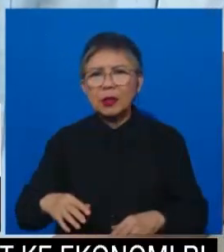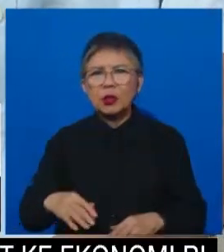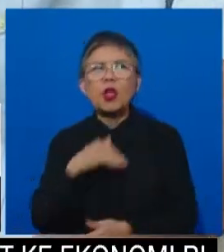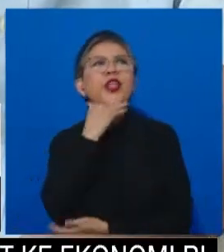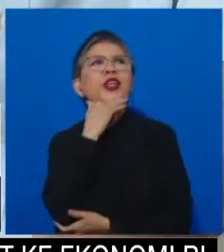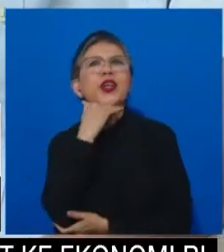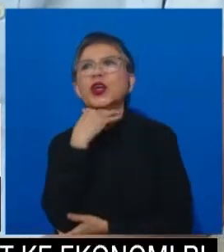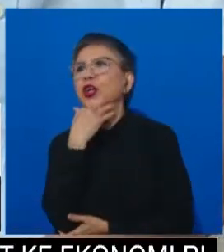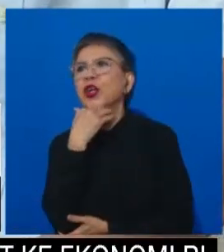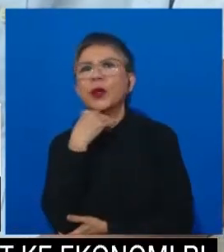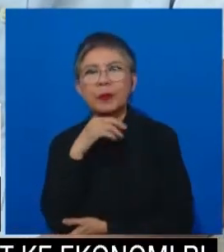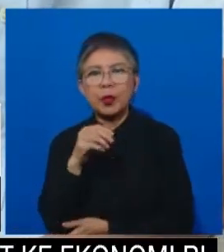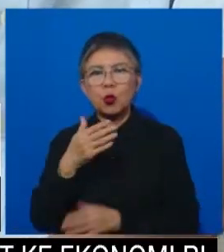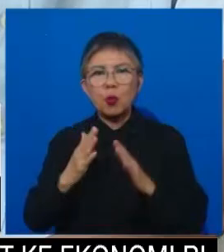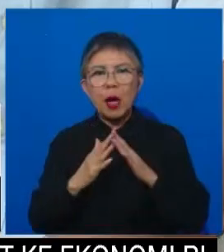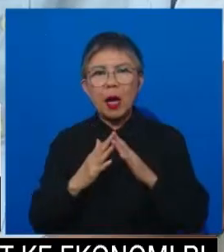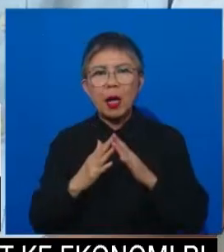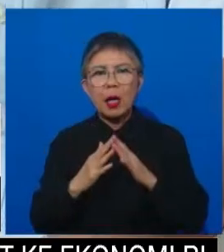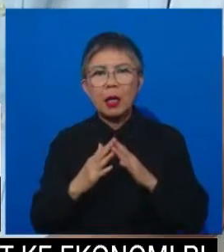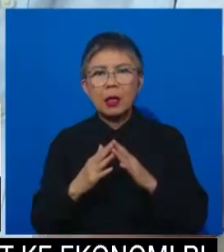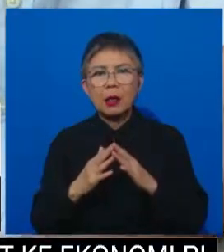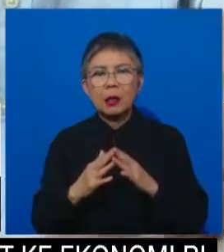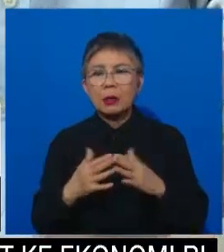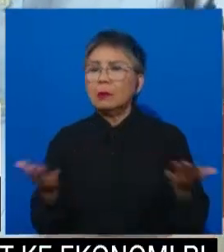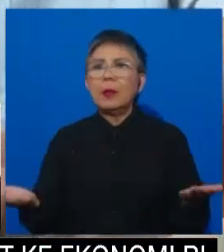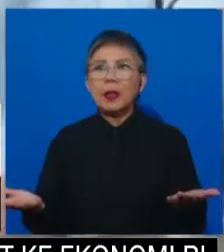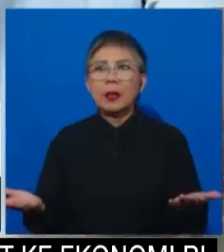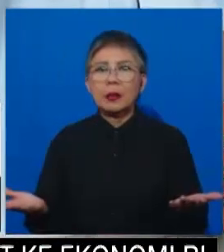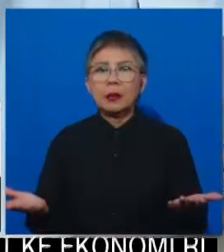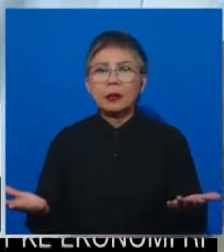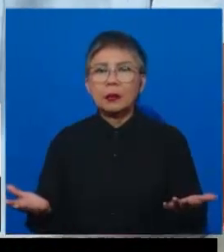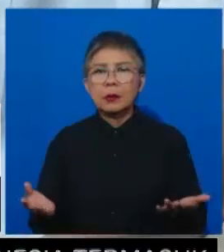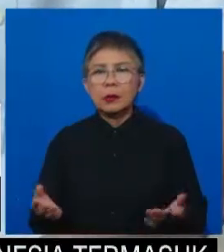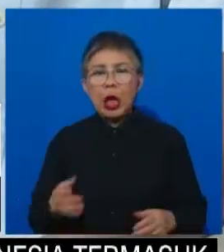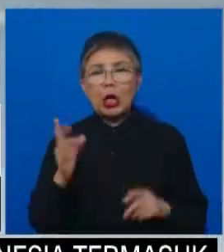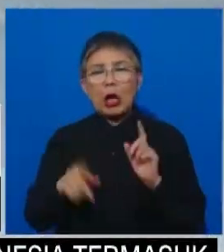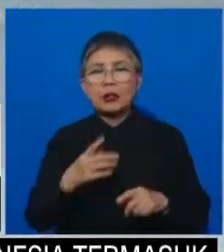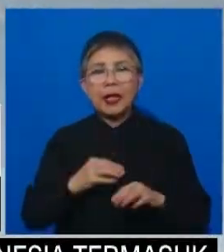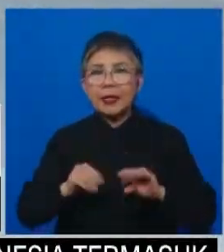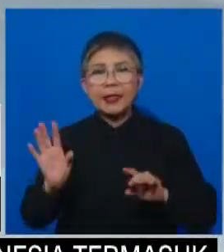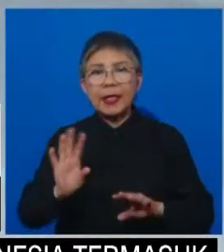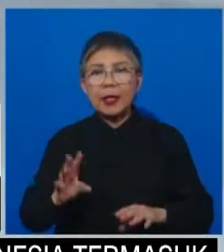rumah. Kalau saya yang tua ikut diem, bisa-bisa kelaparan semua.